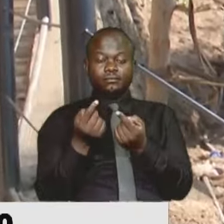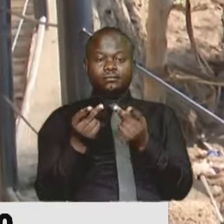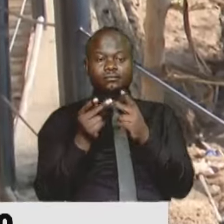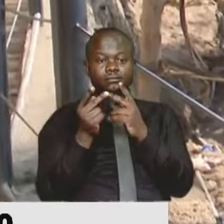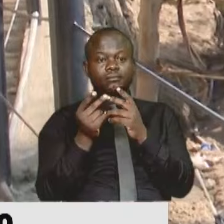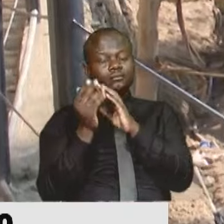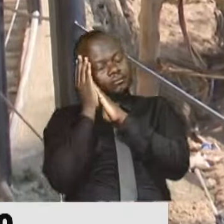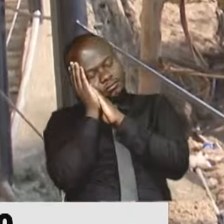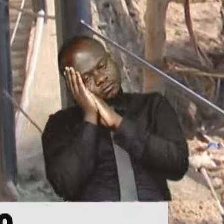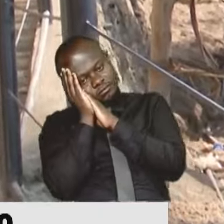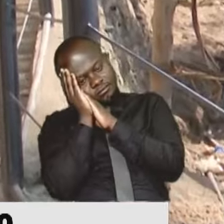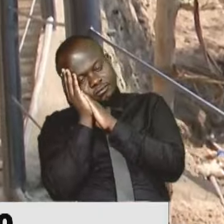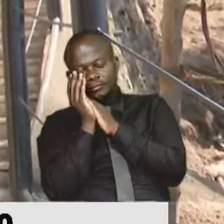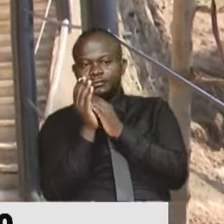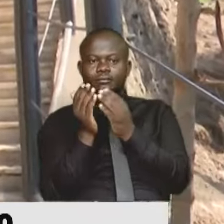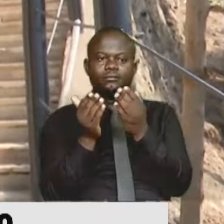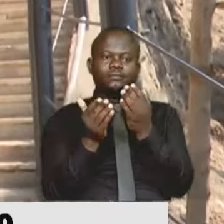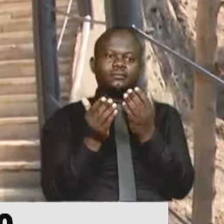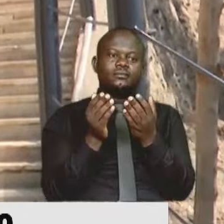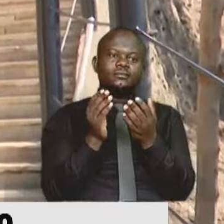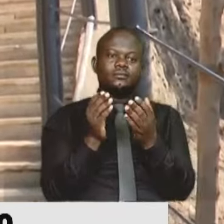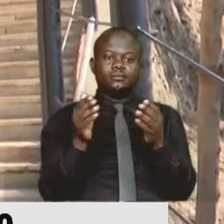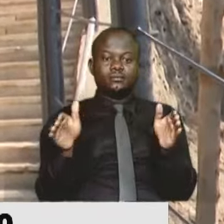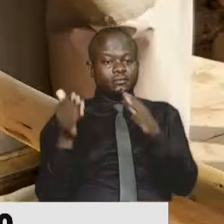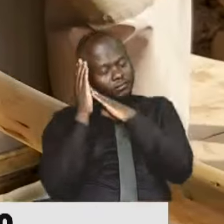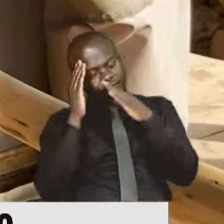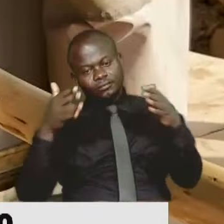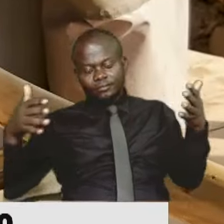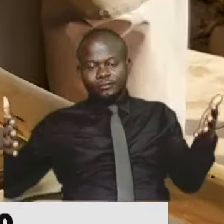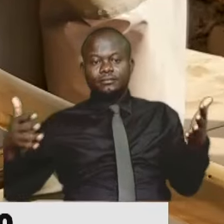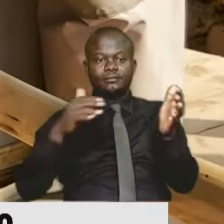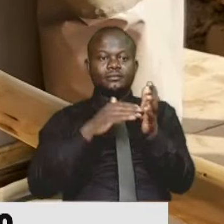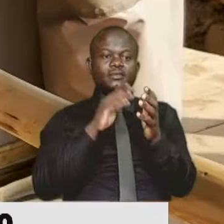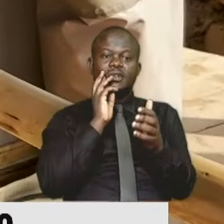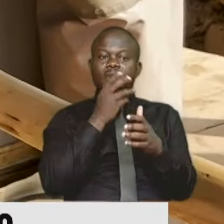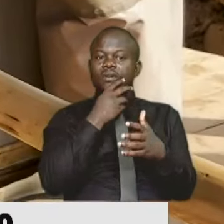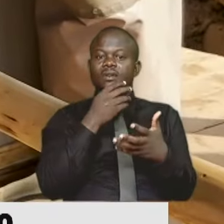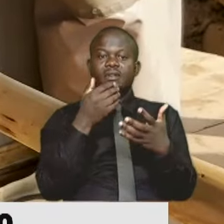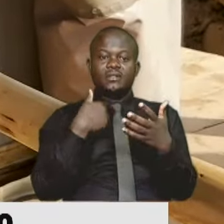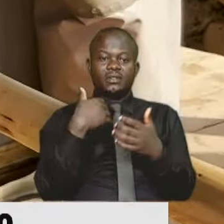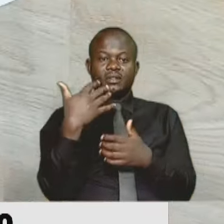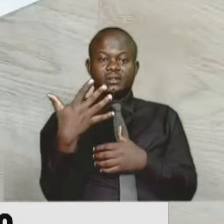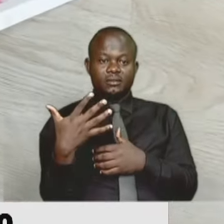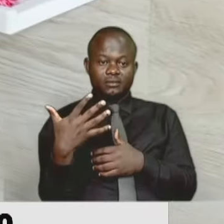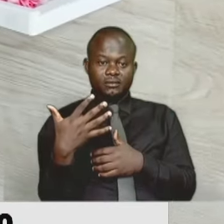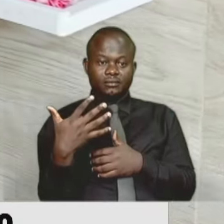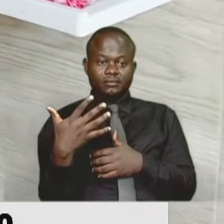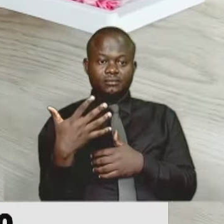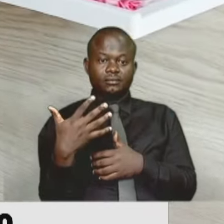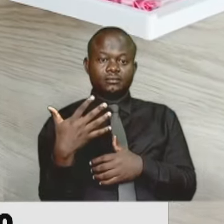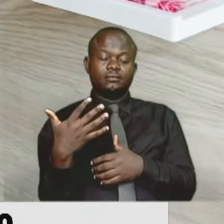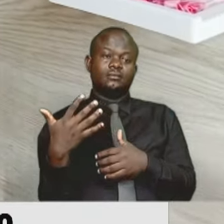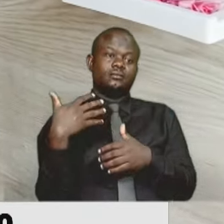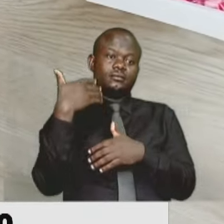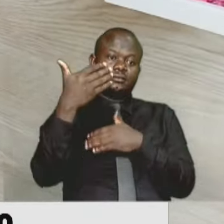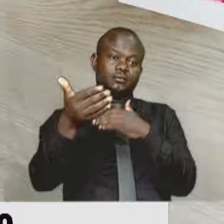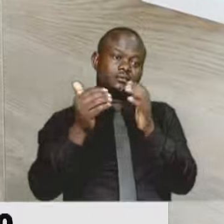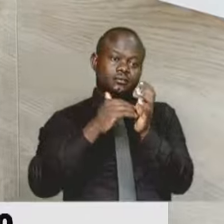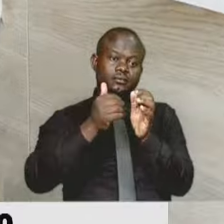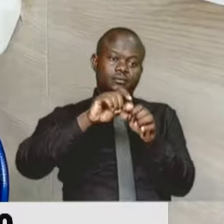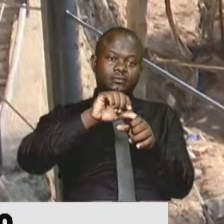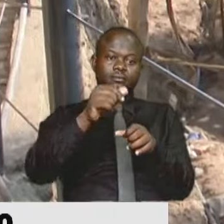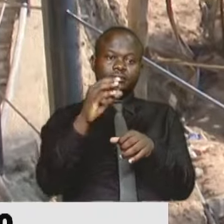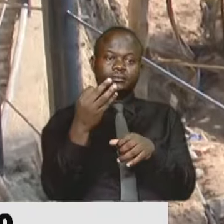ashushe. Afite igitanda kiri double. Aya mahema mfite 5, ngiye kongeraho andi 3 bikaba